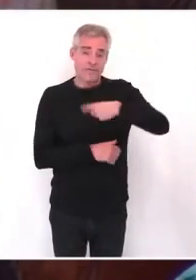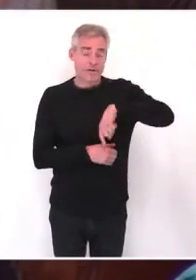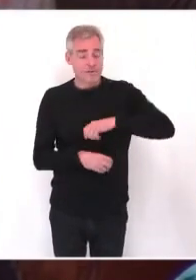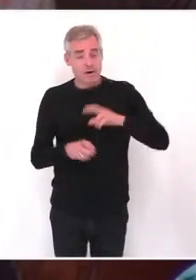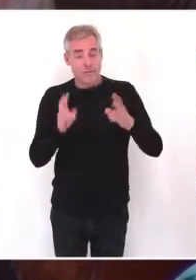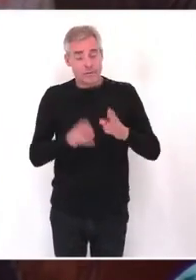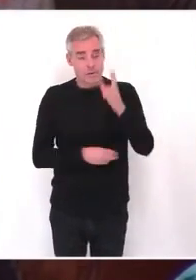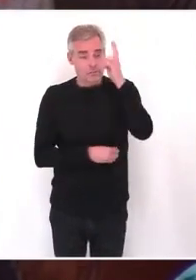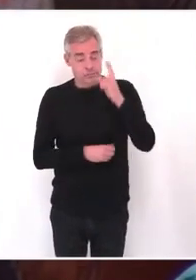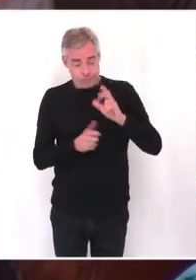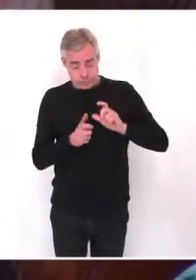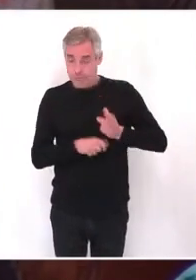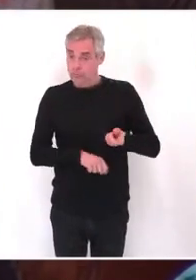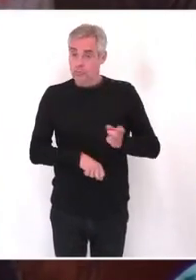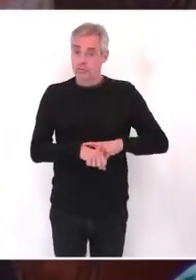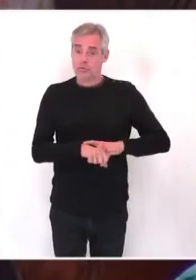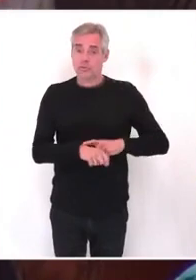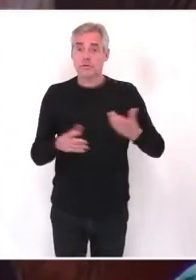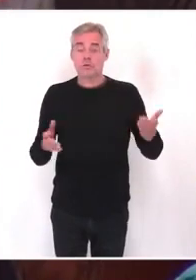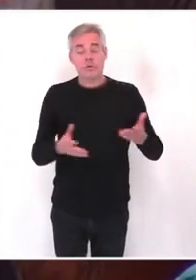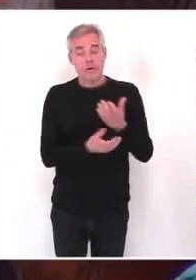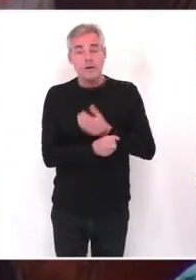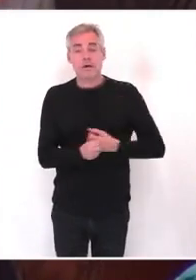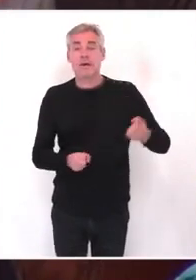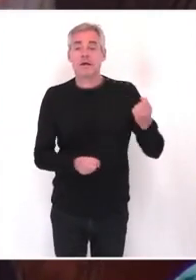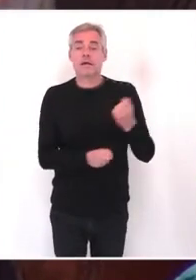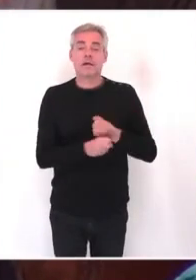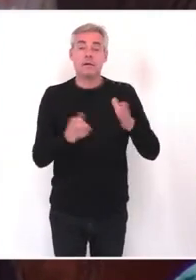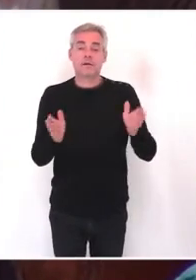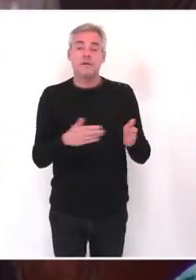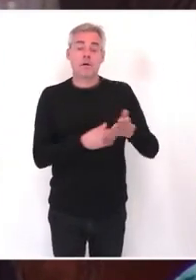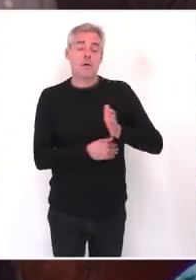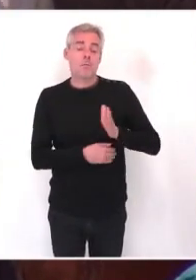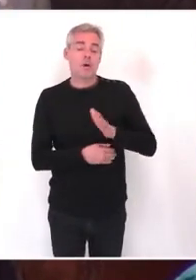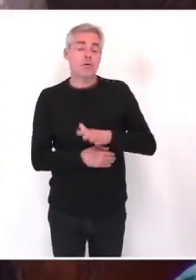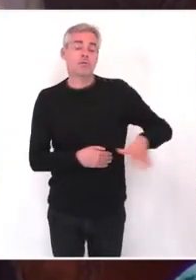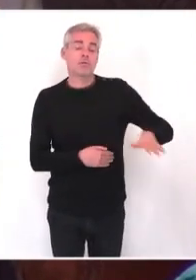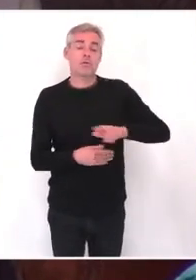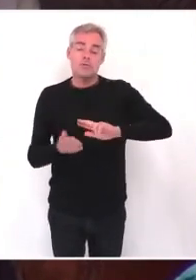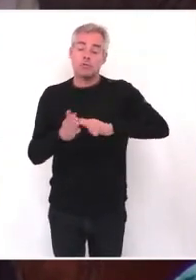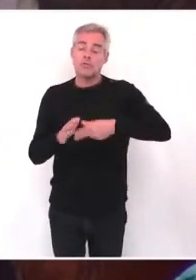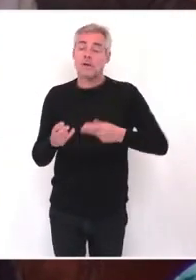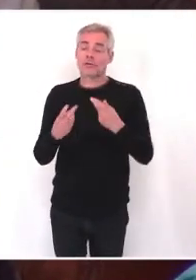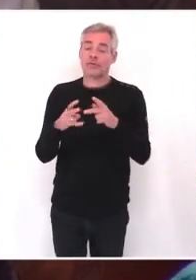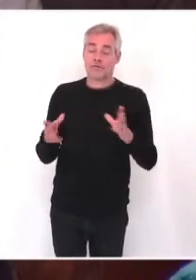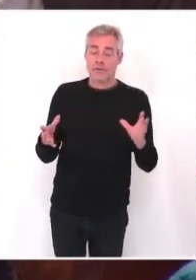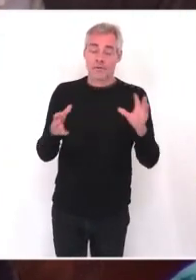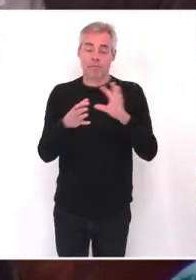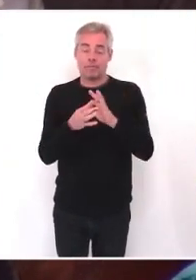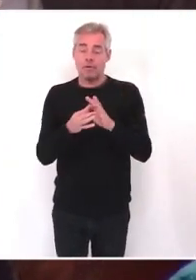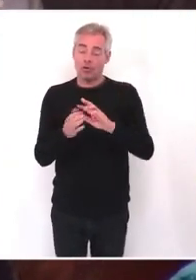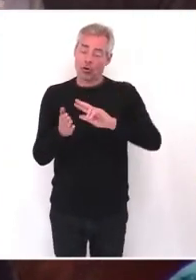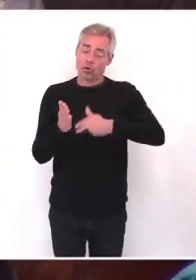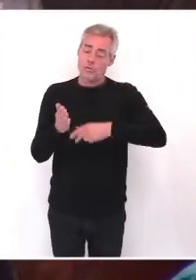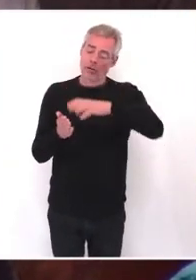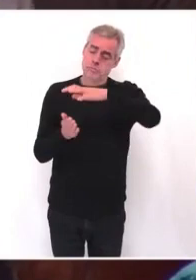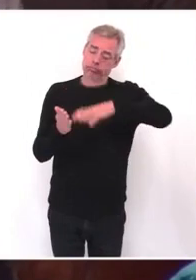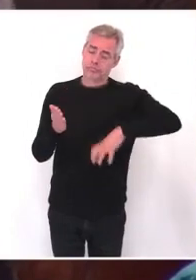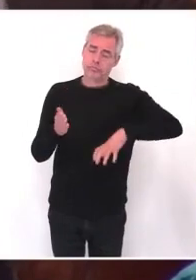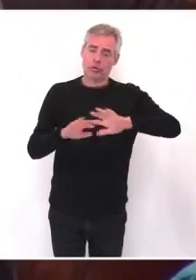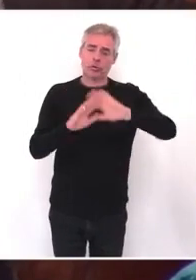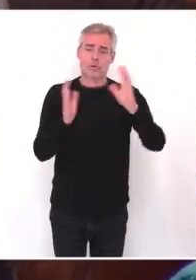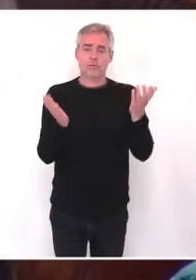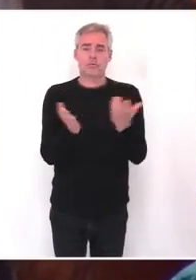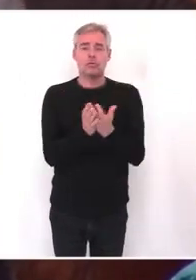pouvoir démarrer, sans plus attendre, l'élaboration de la partie bordelaise de notre contrat de ville. Ce contrat, qui concerne un total